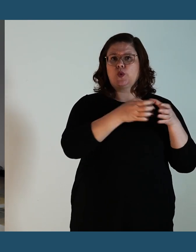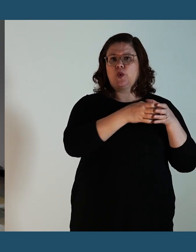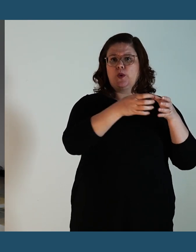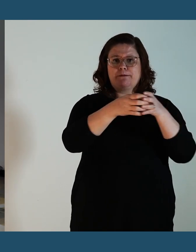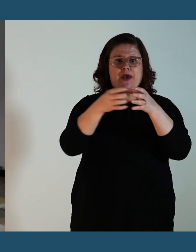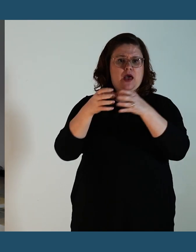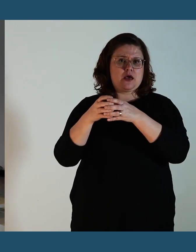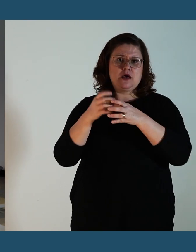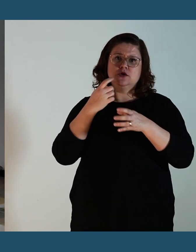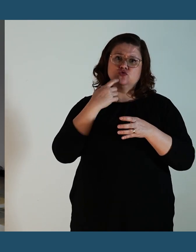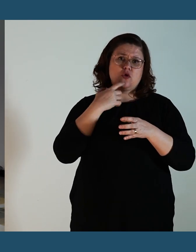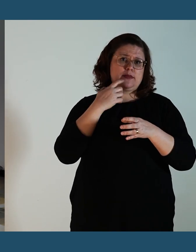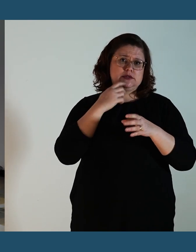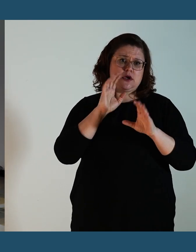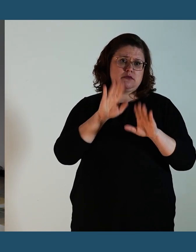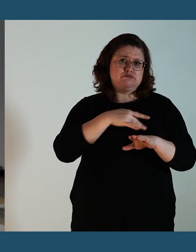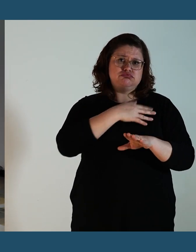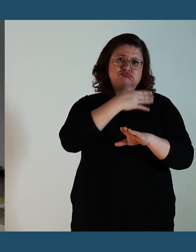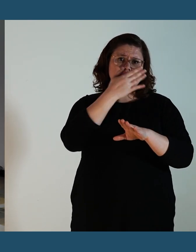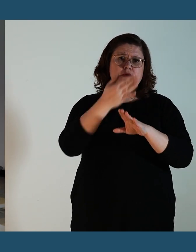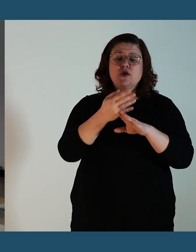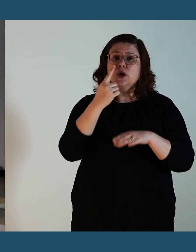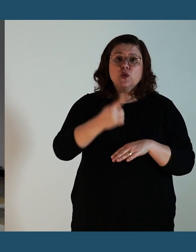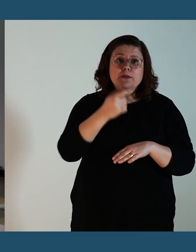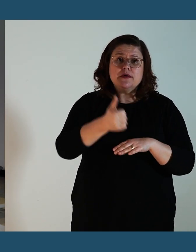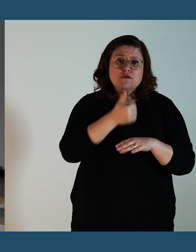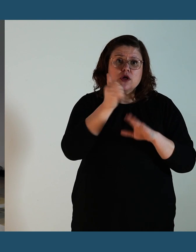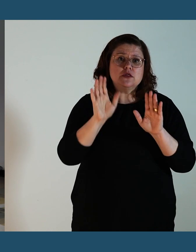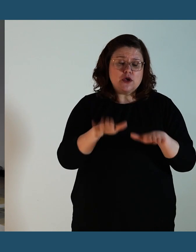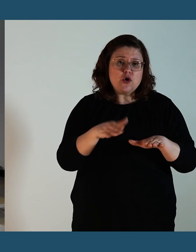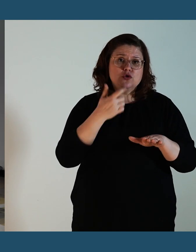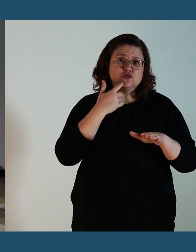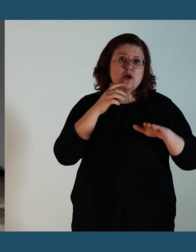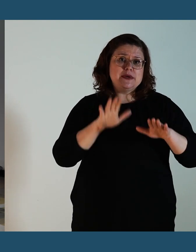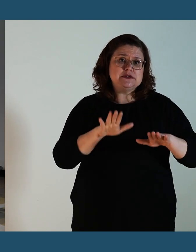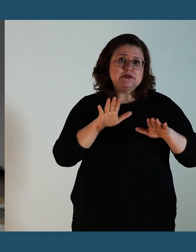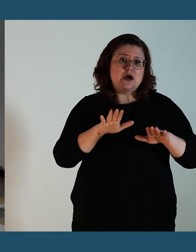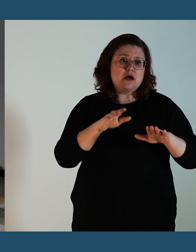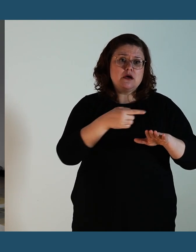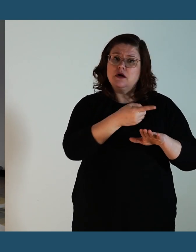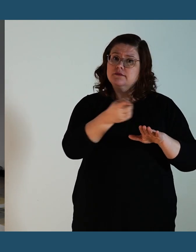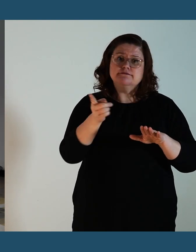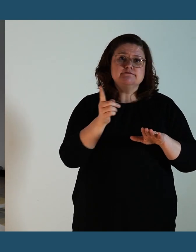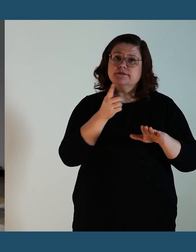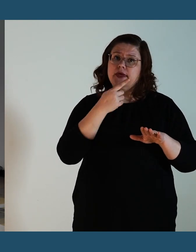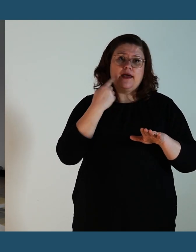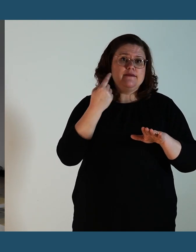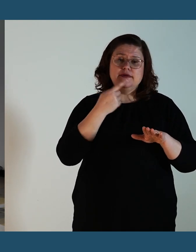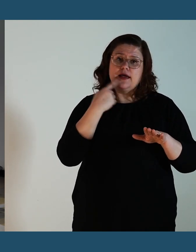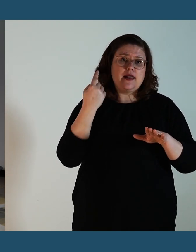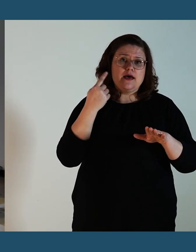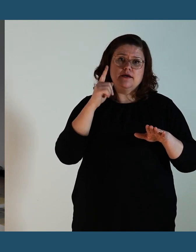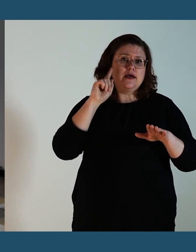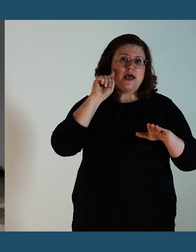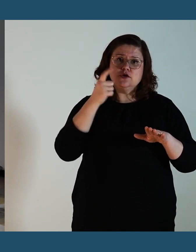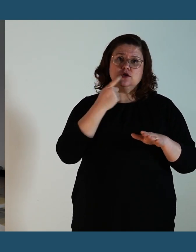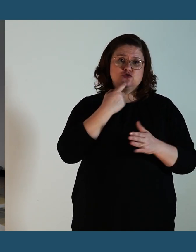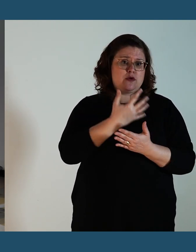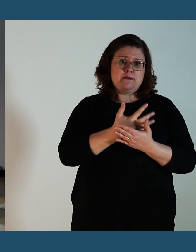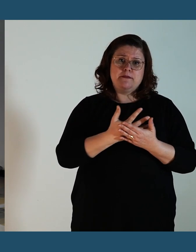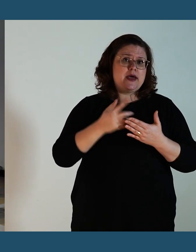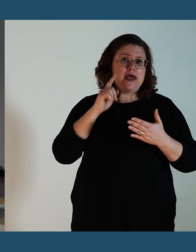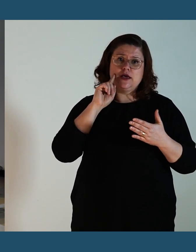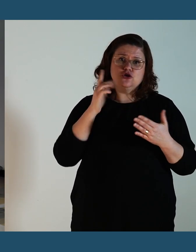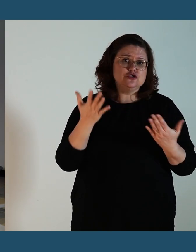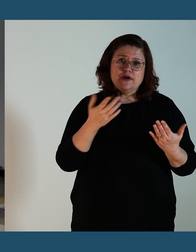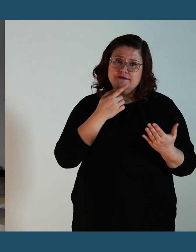olleet Suomessa jo kymmenkunta vuotta, mutta ei vielä välttämättä osata edes kieltä.